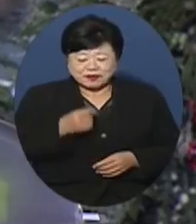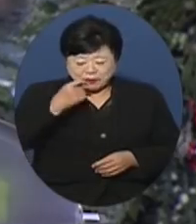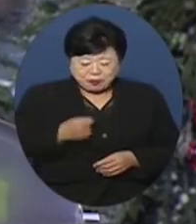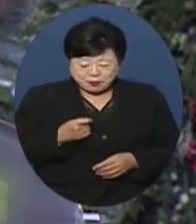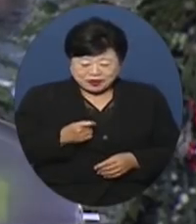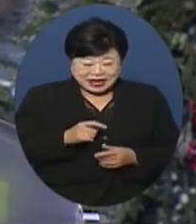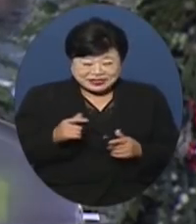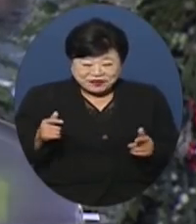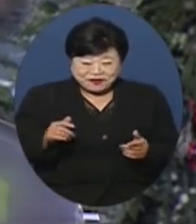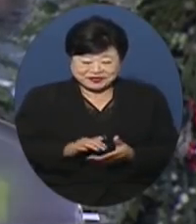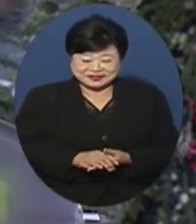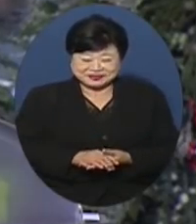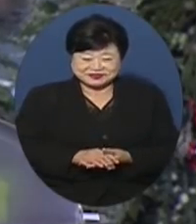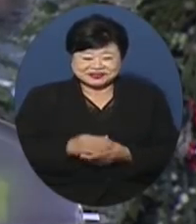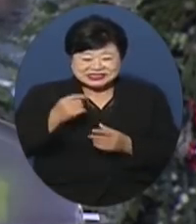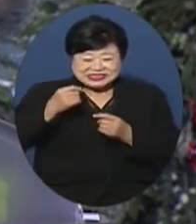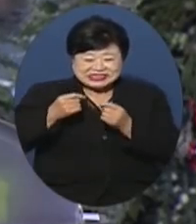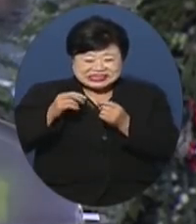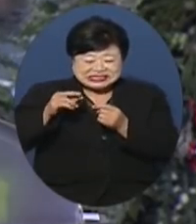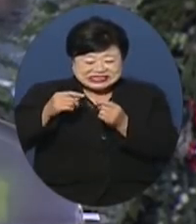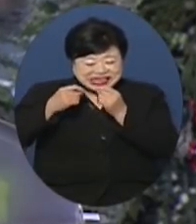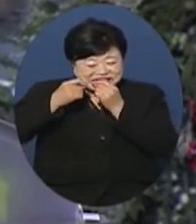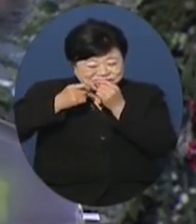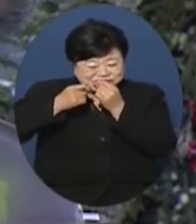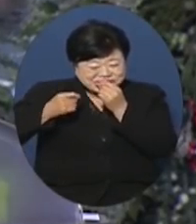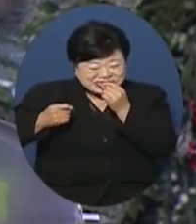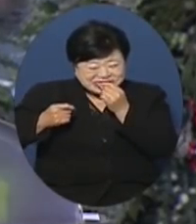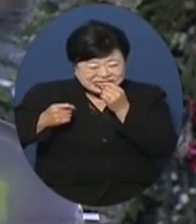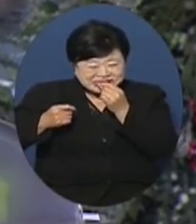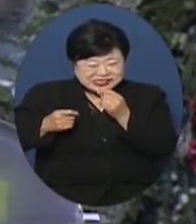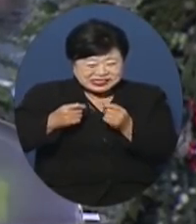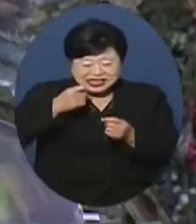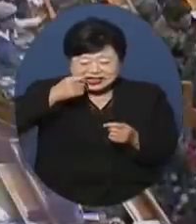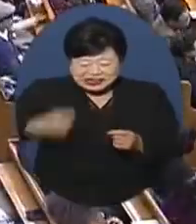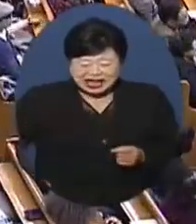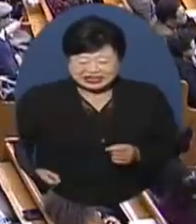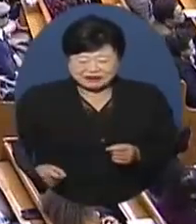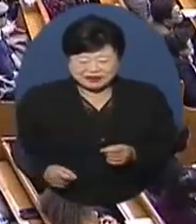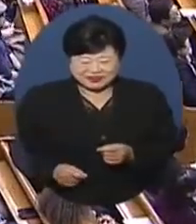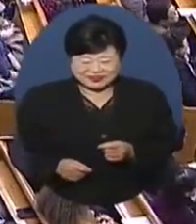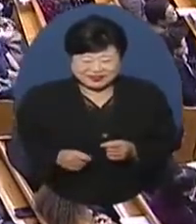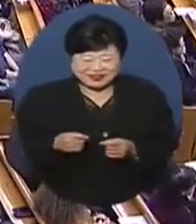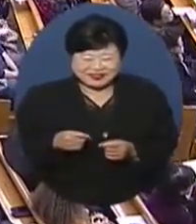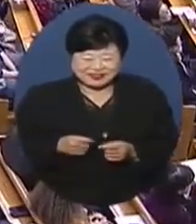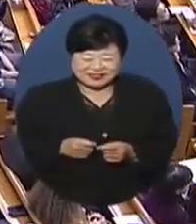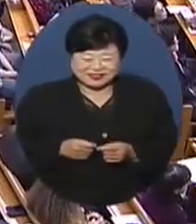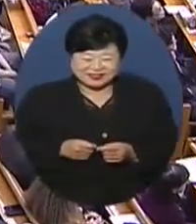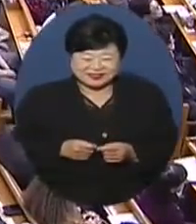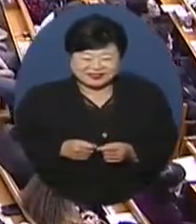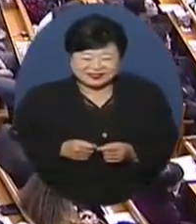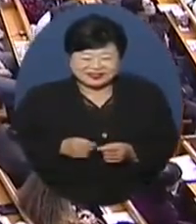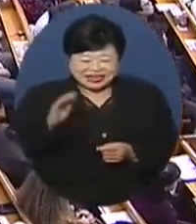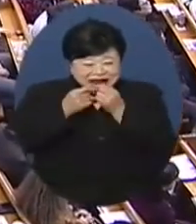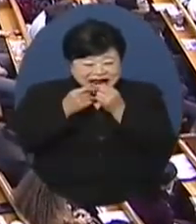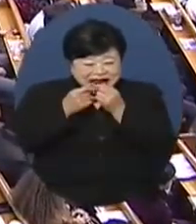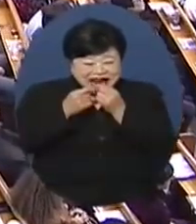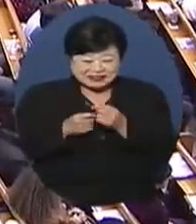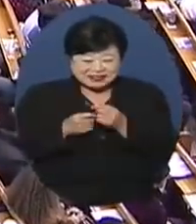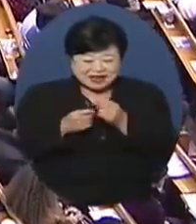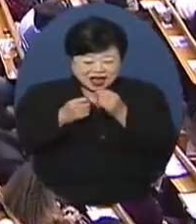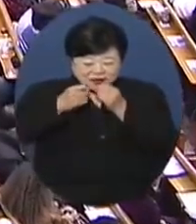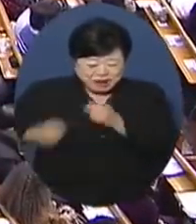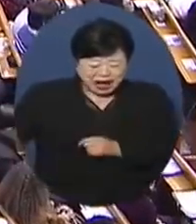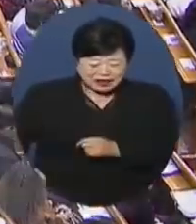뽑히는 것이 아니라 그렇게 몇 분 싹 하고 나면